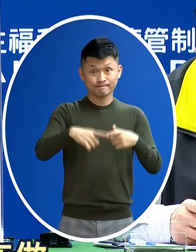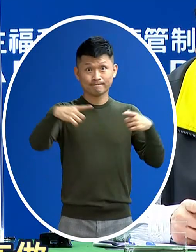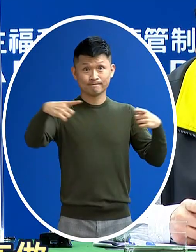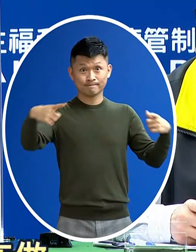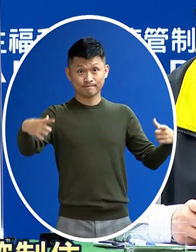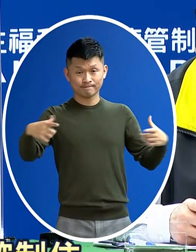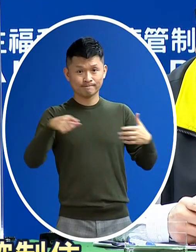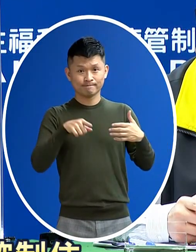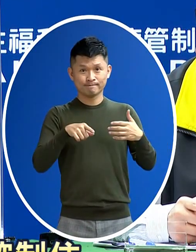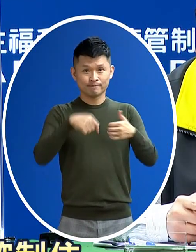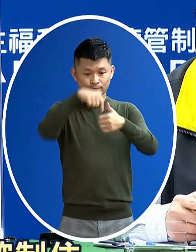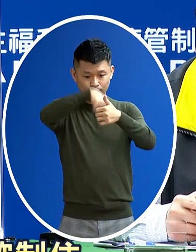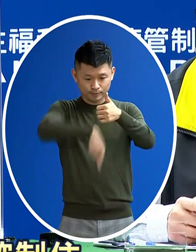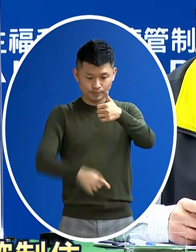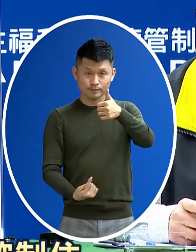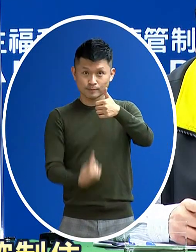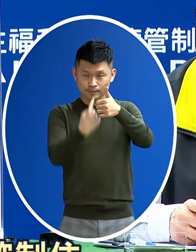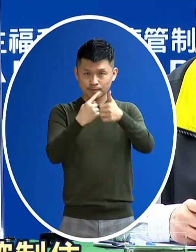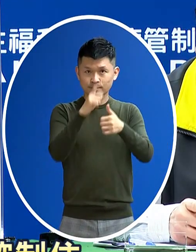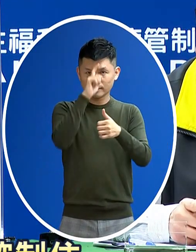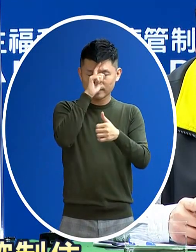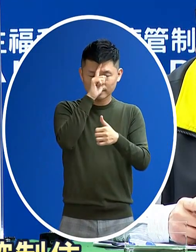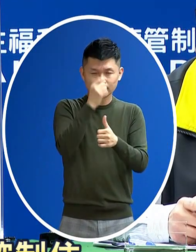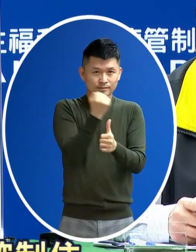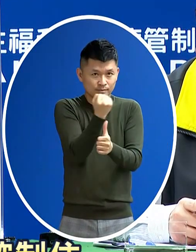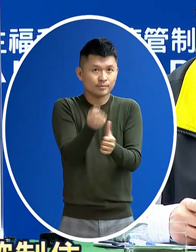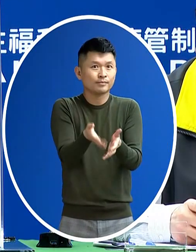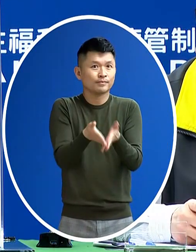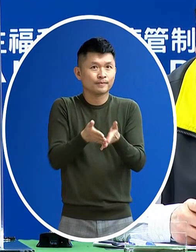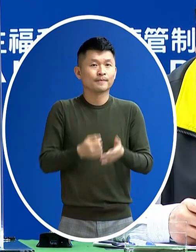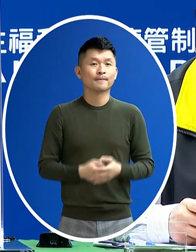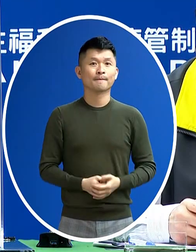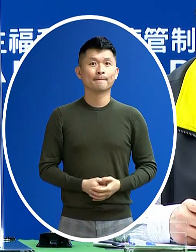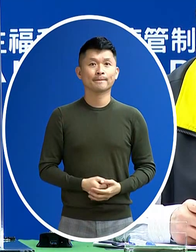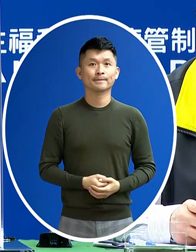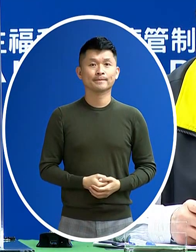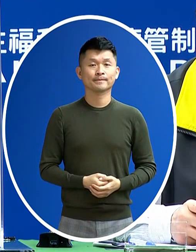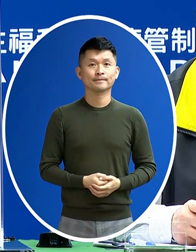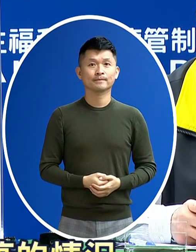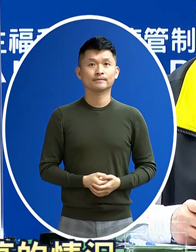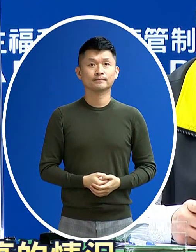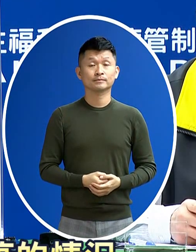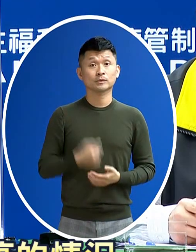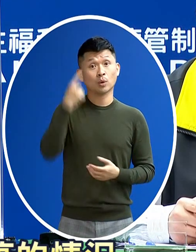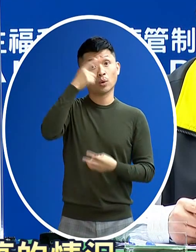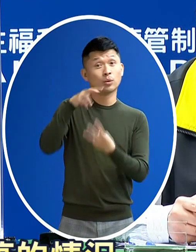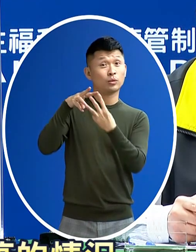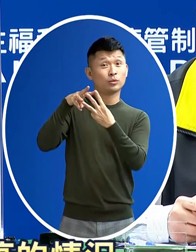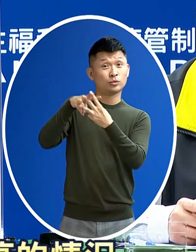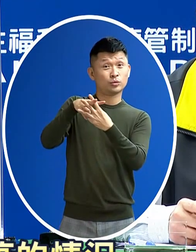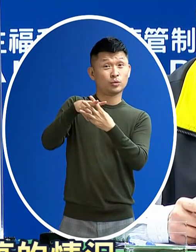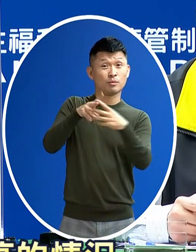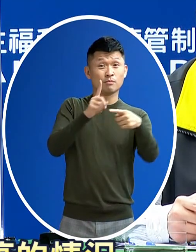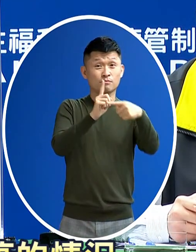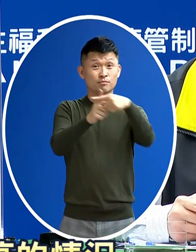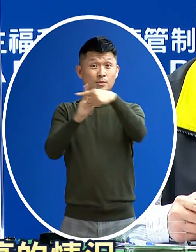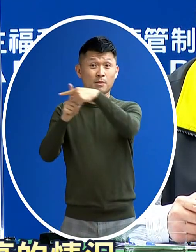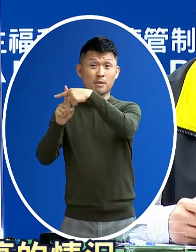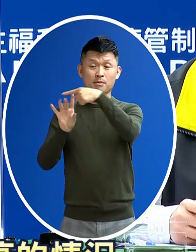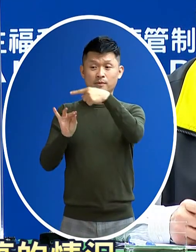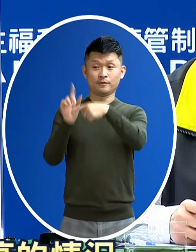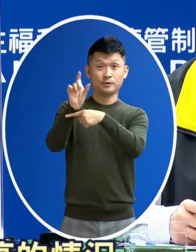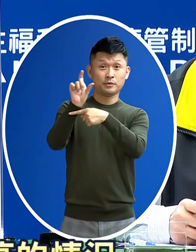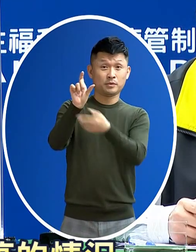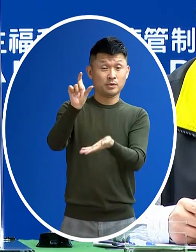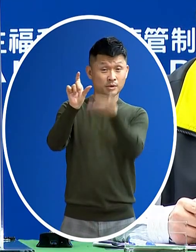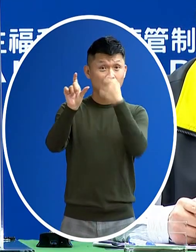了，我们都积极想把疫情控制住。好，那至于要做到欧洲要用60%的一个染疫